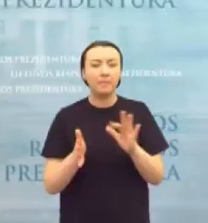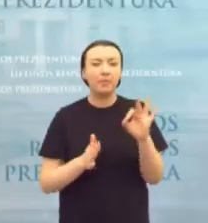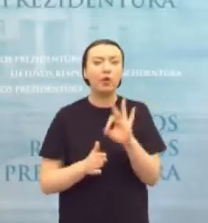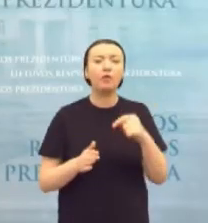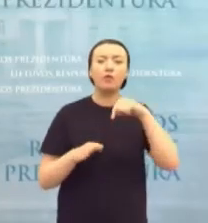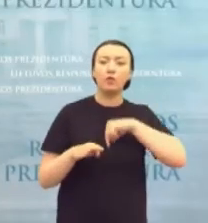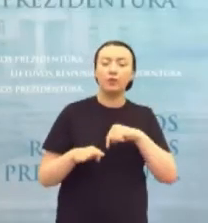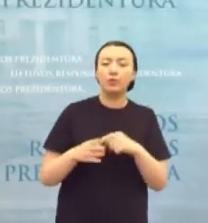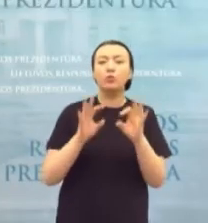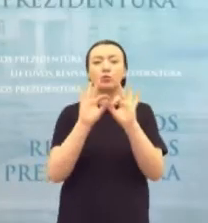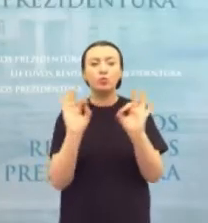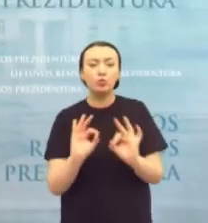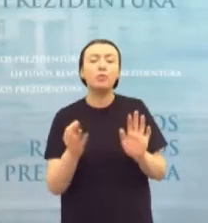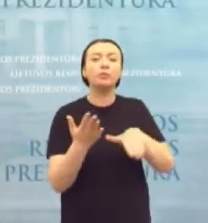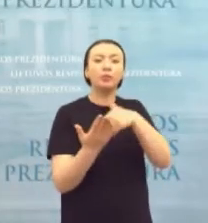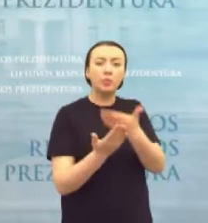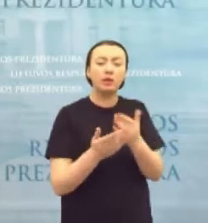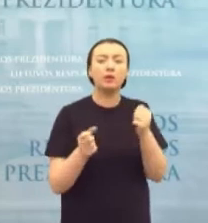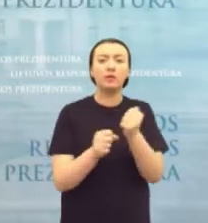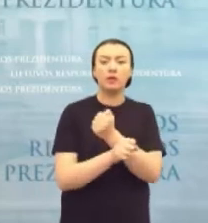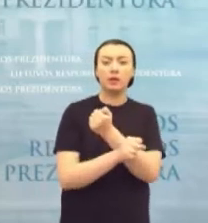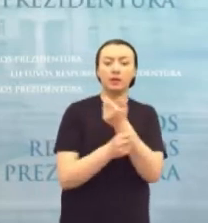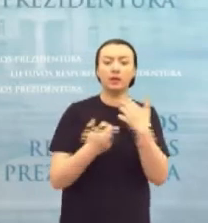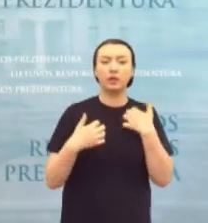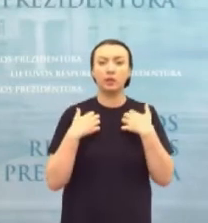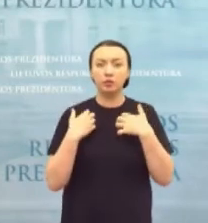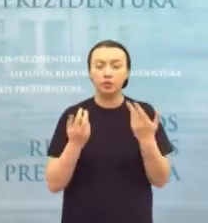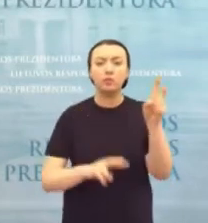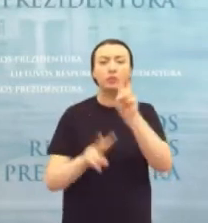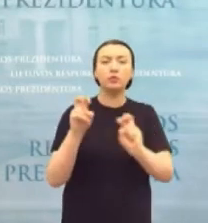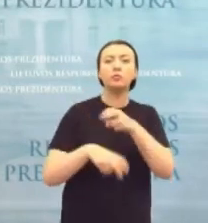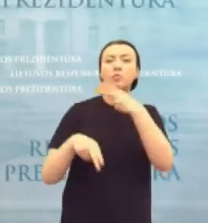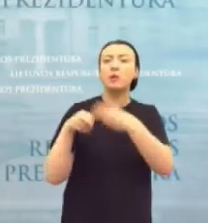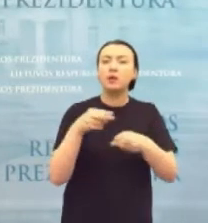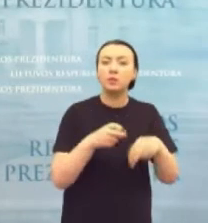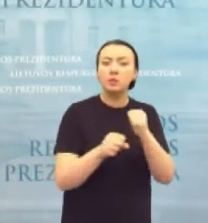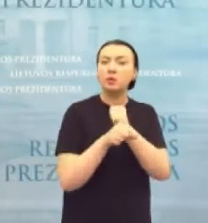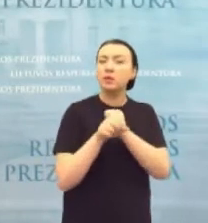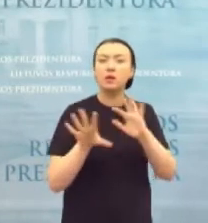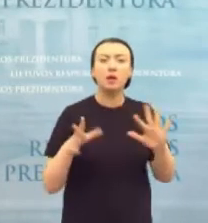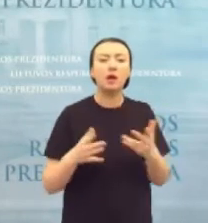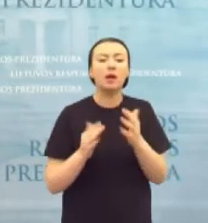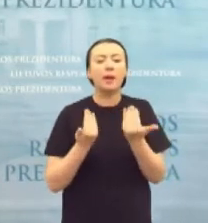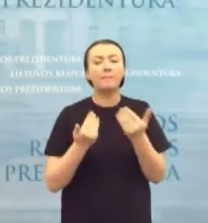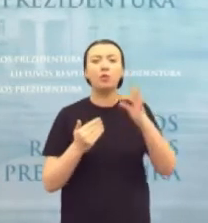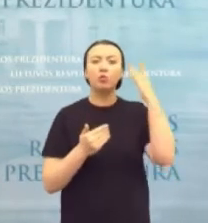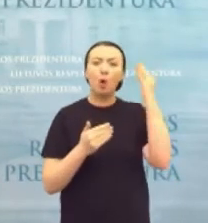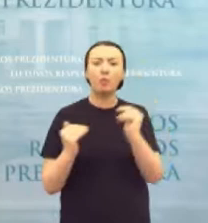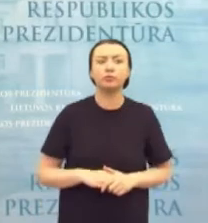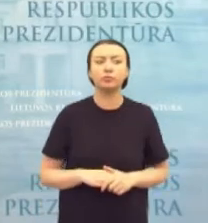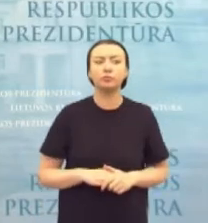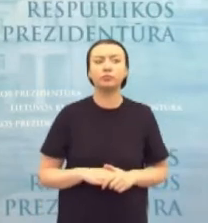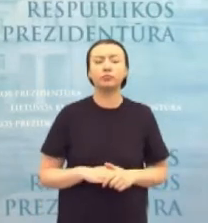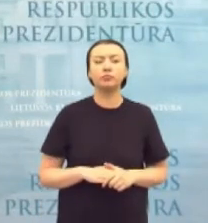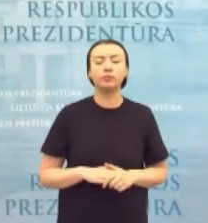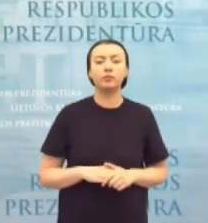ir siūlymą pateikė, kad reikia kaip galima greičiau ieškoti sprendimo dėl kompromisinio varianto.